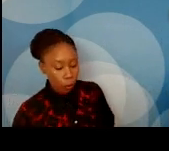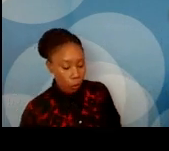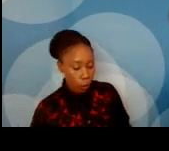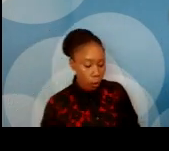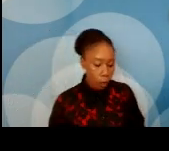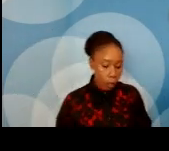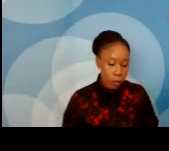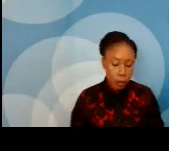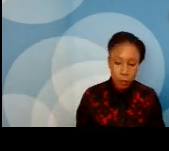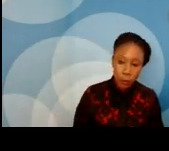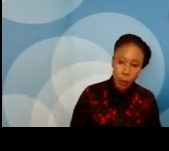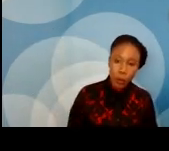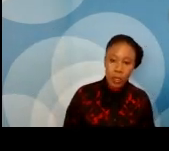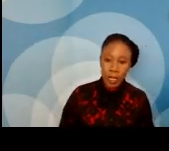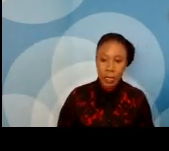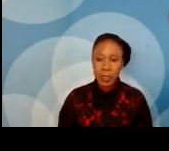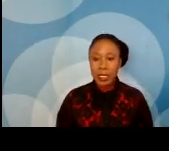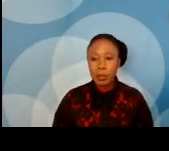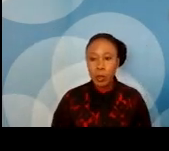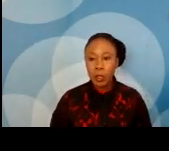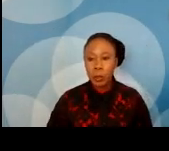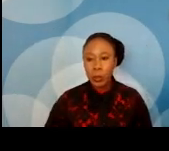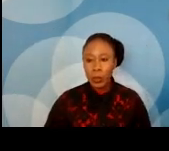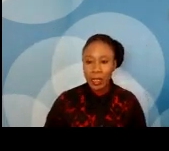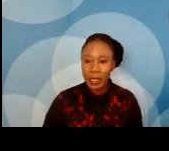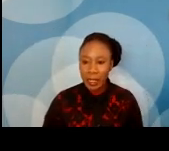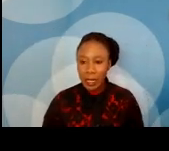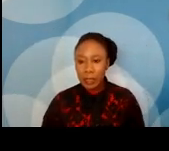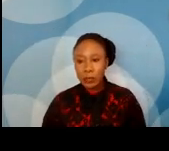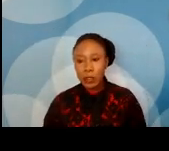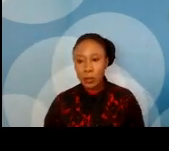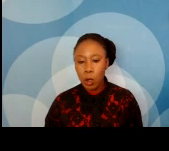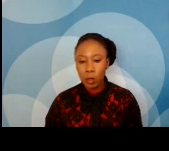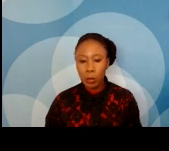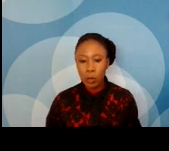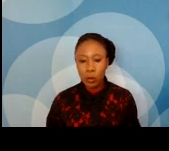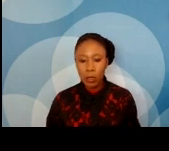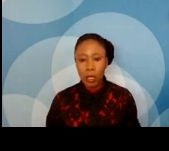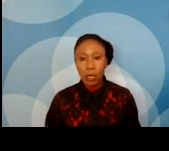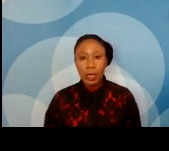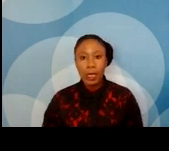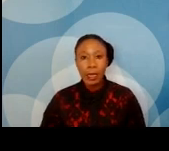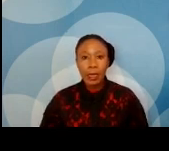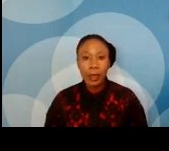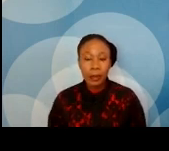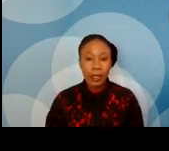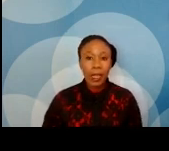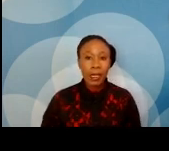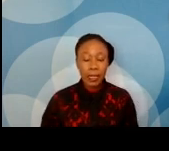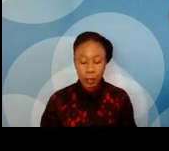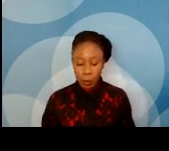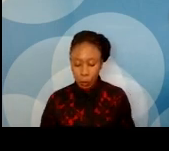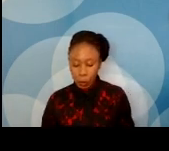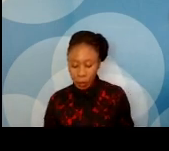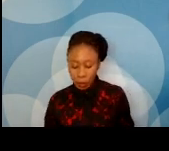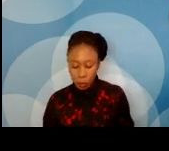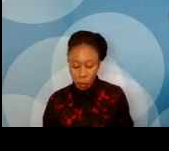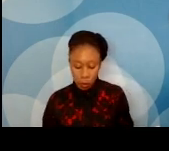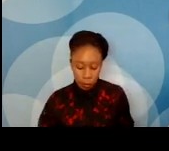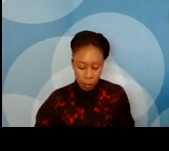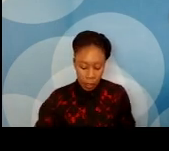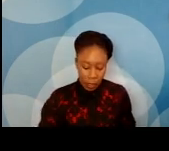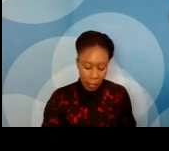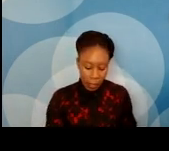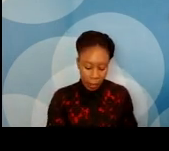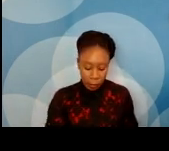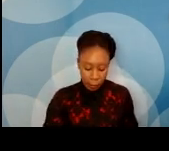Ja, och vårt arbetsliv bygger på en allt för smal bas. Det här är ju någonting